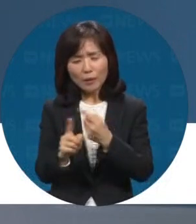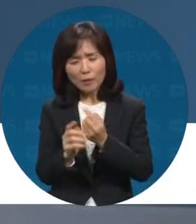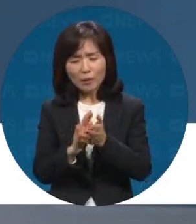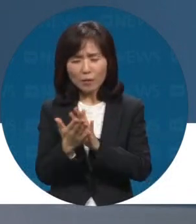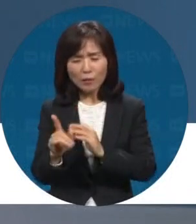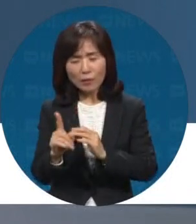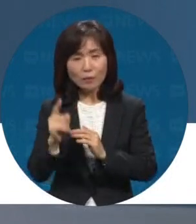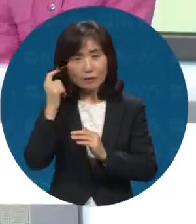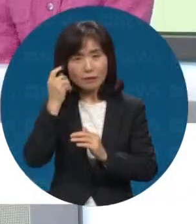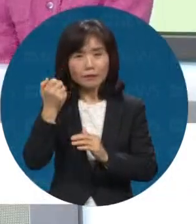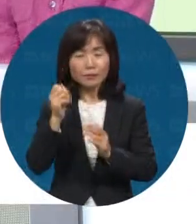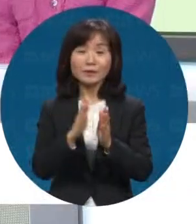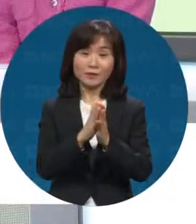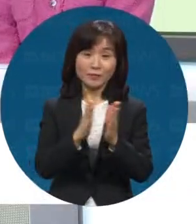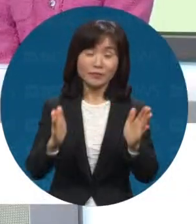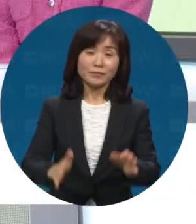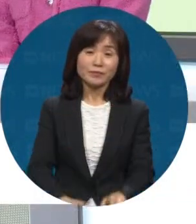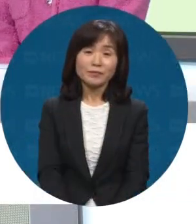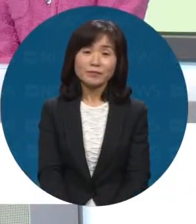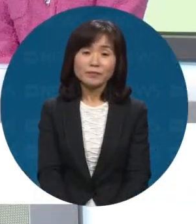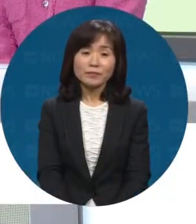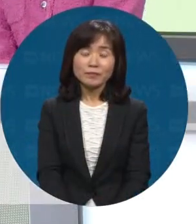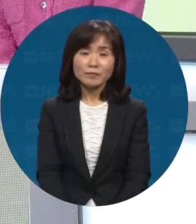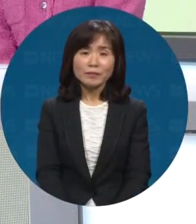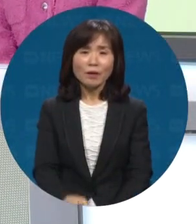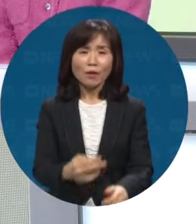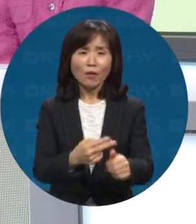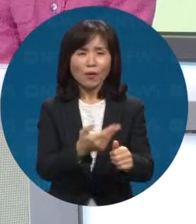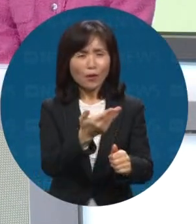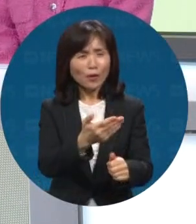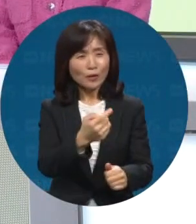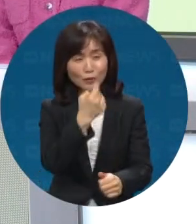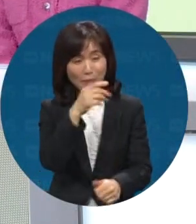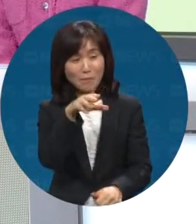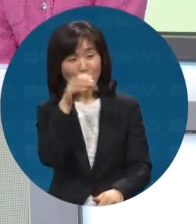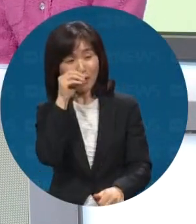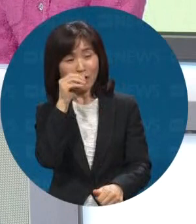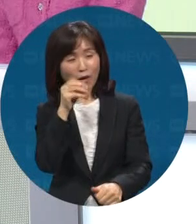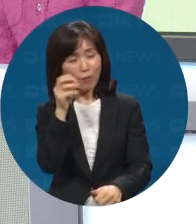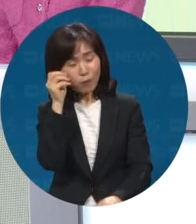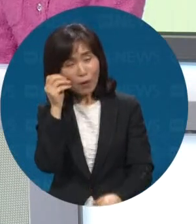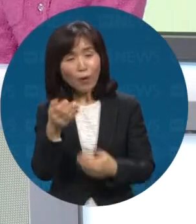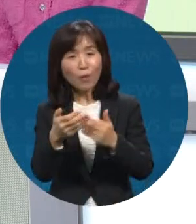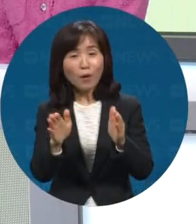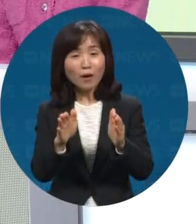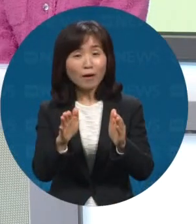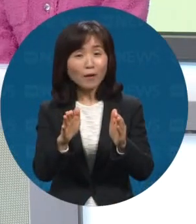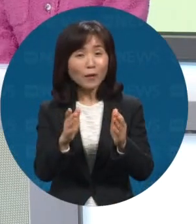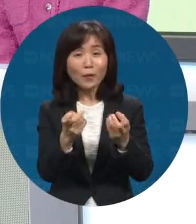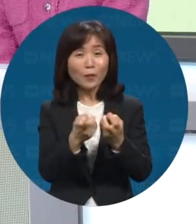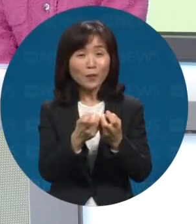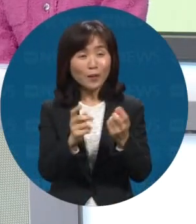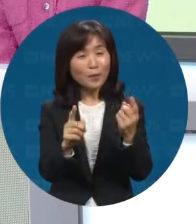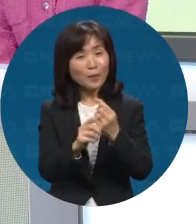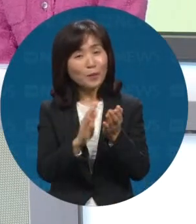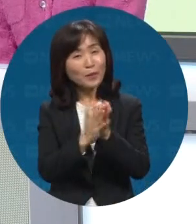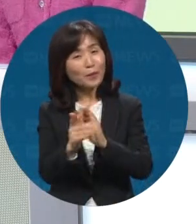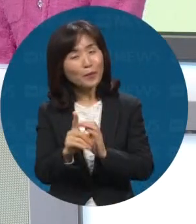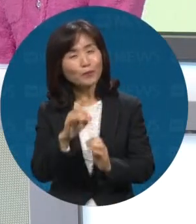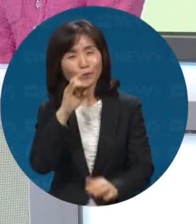하는 마음으로 시작하게 됐습니다 선생님의 눈에 들어온 교실에 그 빈 공간들 어떻게 채우셨을지